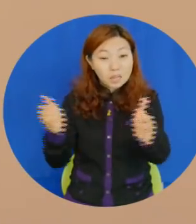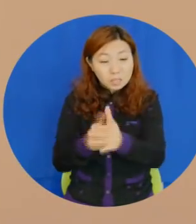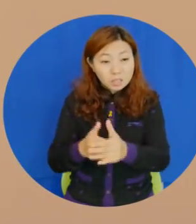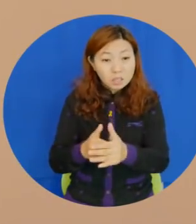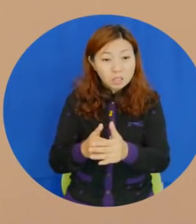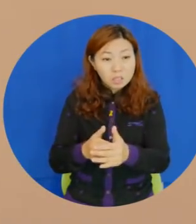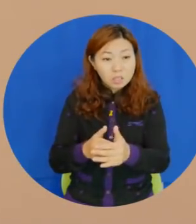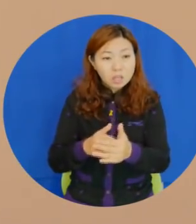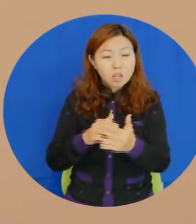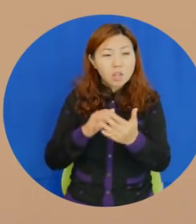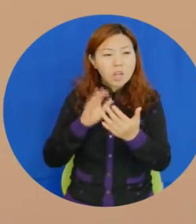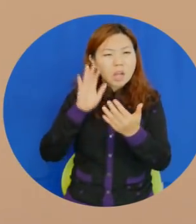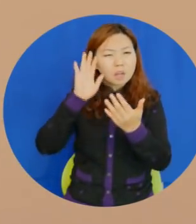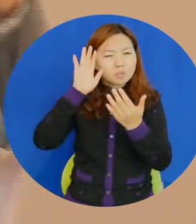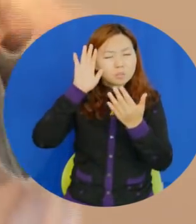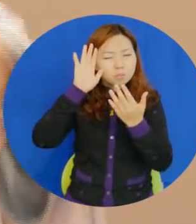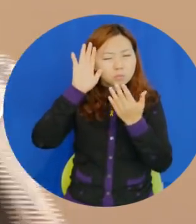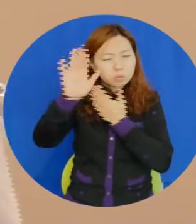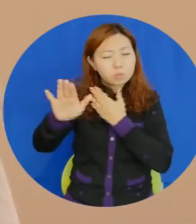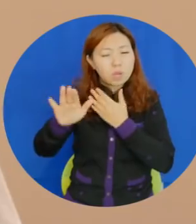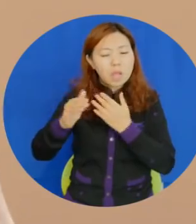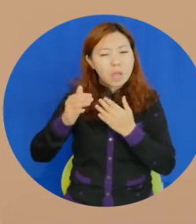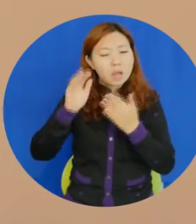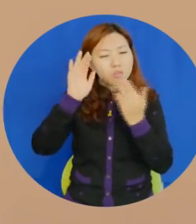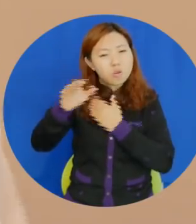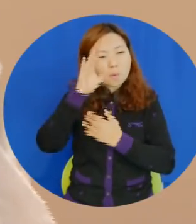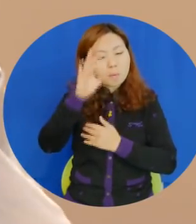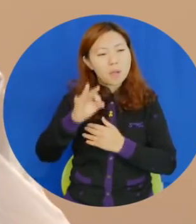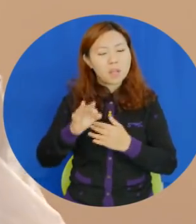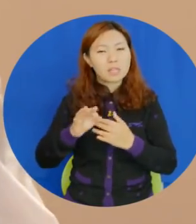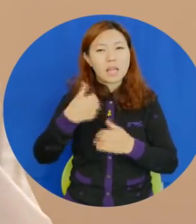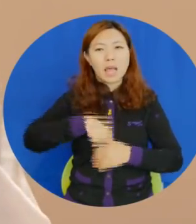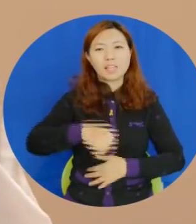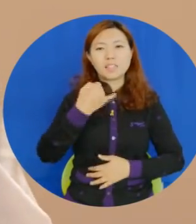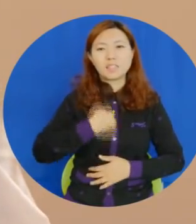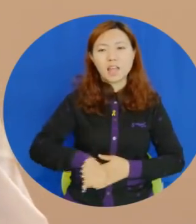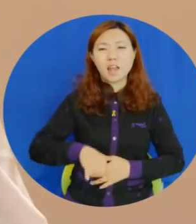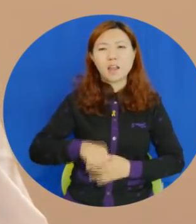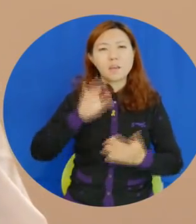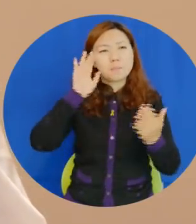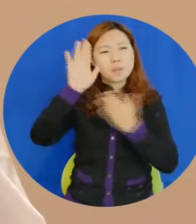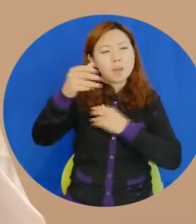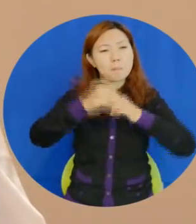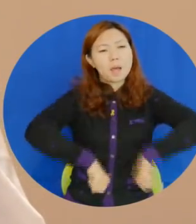한 시대가 지나놓고 보면 전부 아이들 장래를 망친 부모가 됩니다.